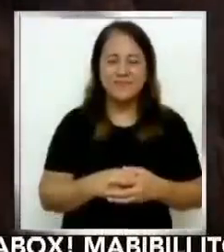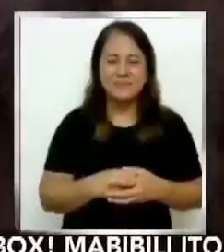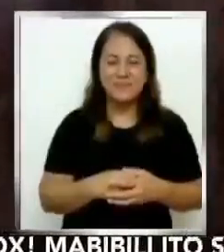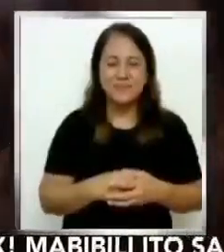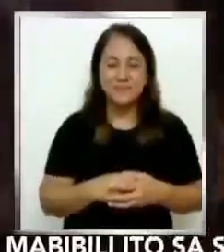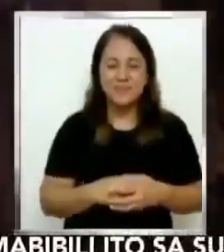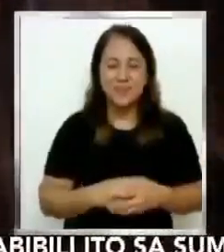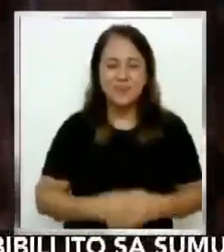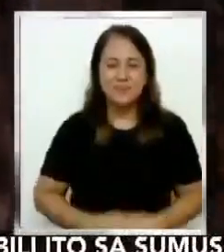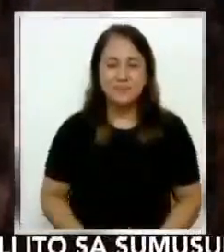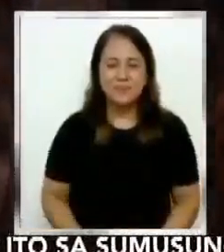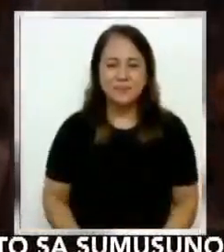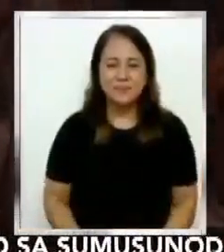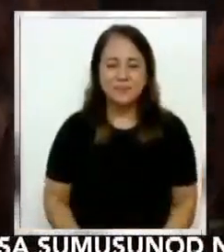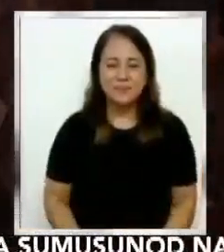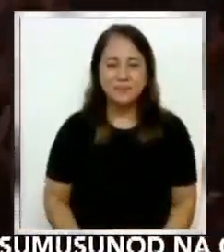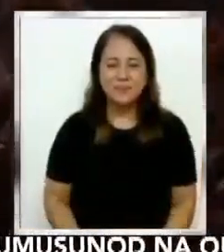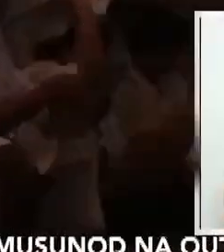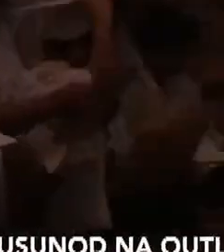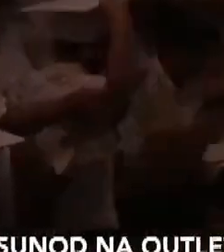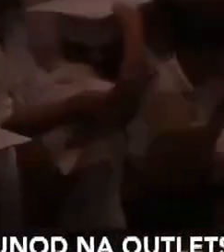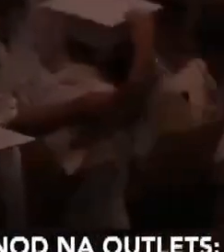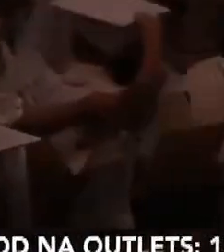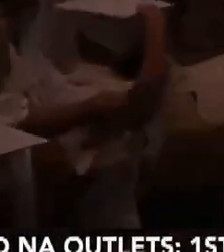sa GMA Integrated News, Bernadette Reyes, Nakatutok, 24 Oras.